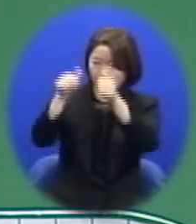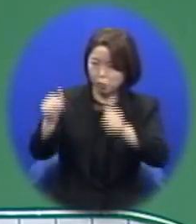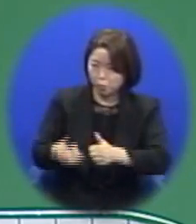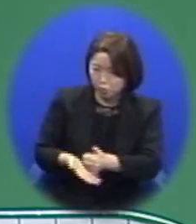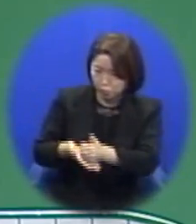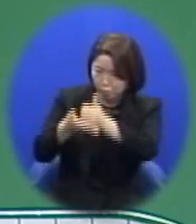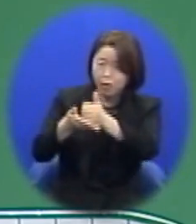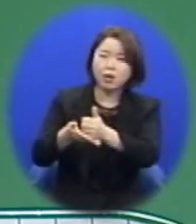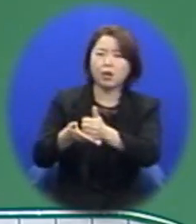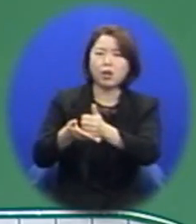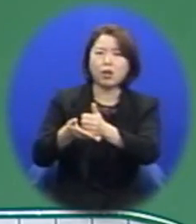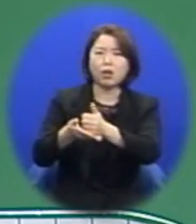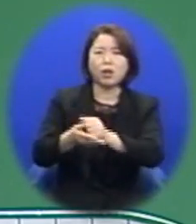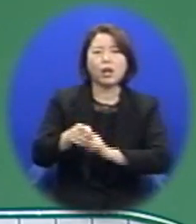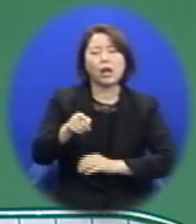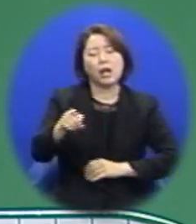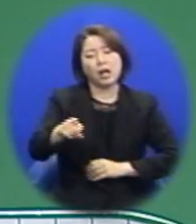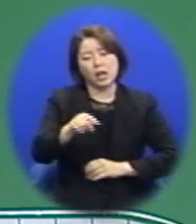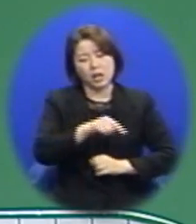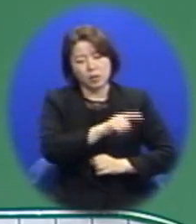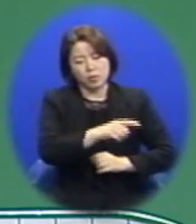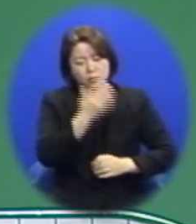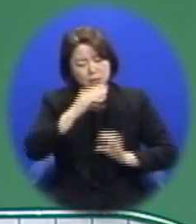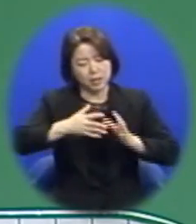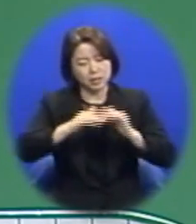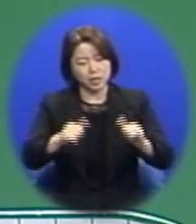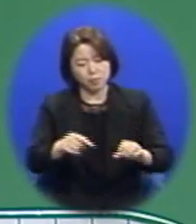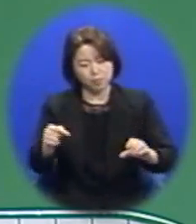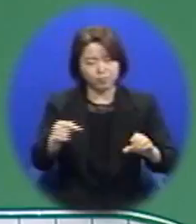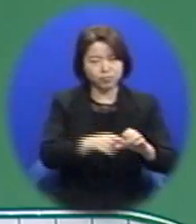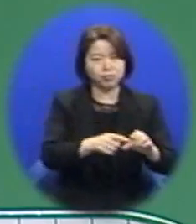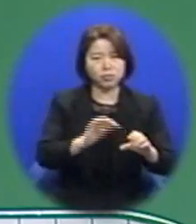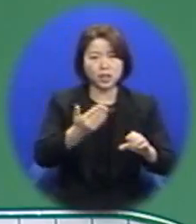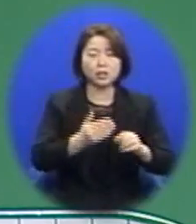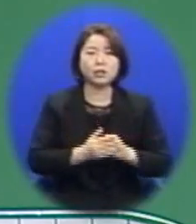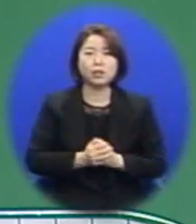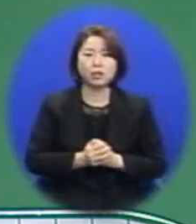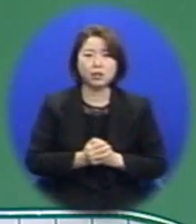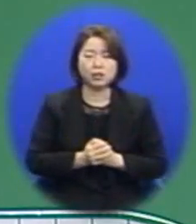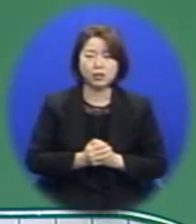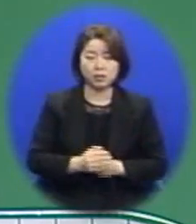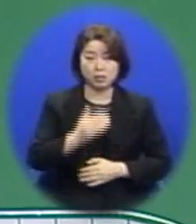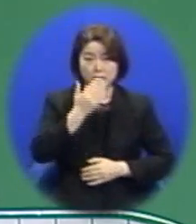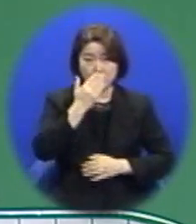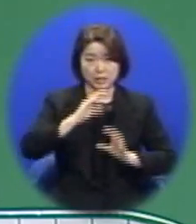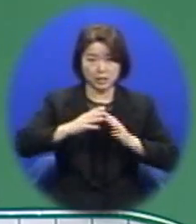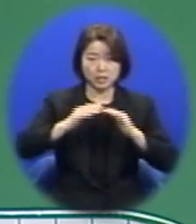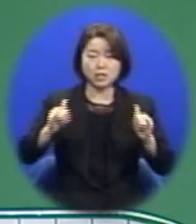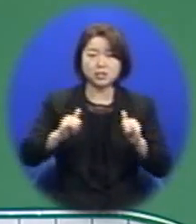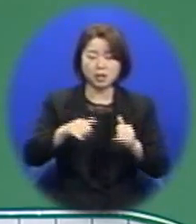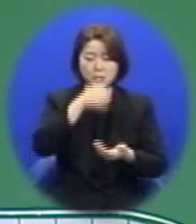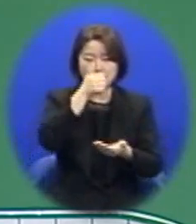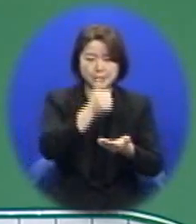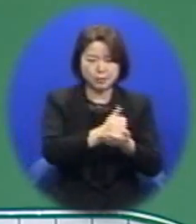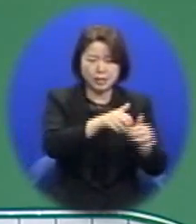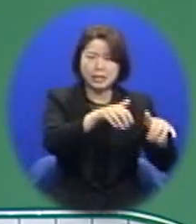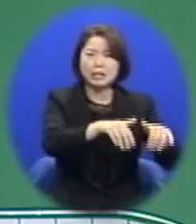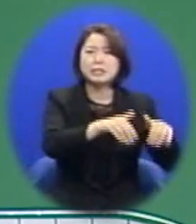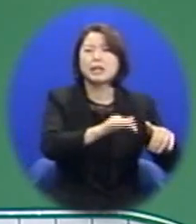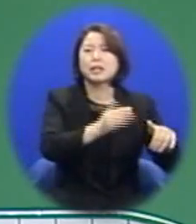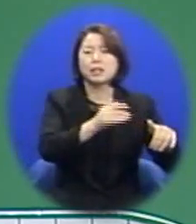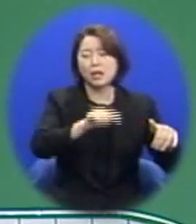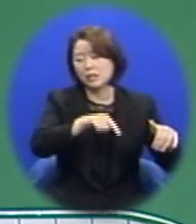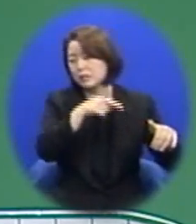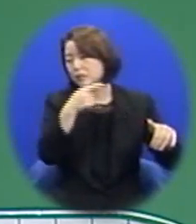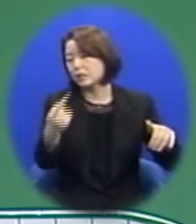이런 일들이 그들에게 올가미가 되었습니다. 이스라엘 백성들이 죄의 종이 되니까 그 다음엔 적군의 종이